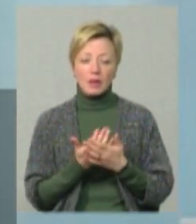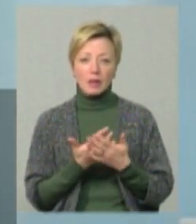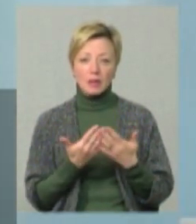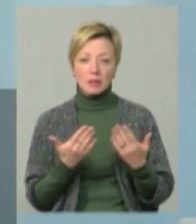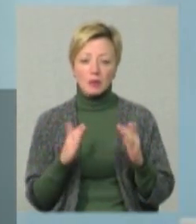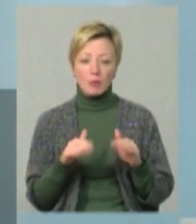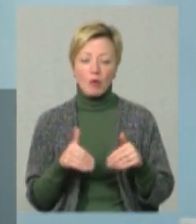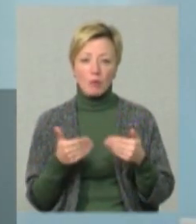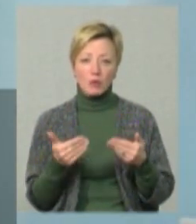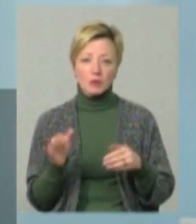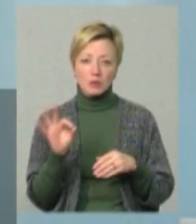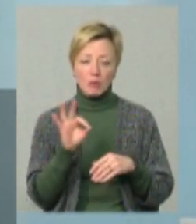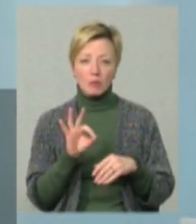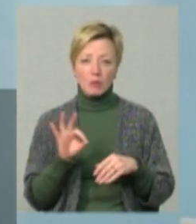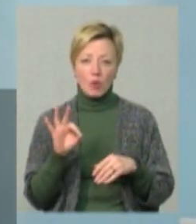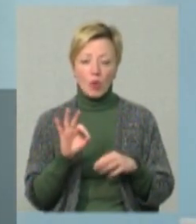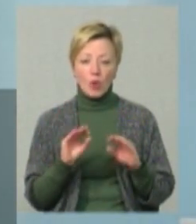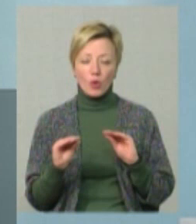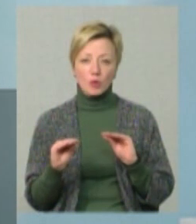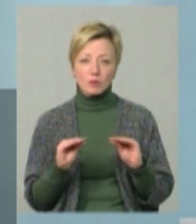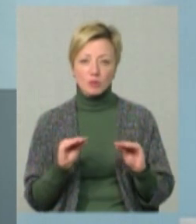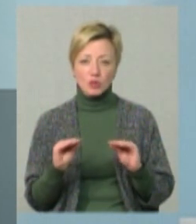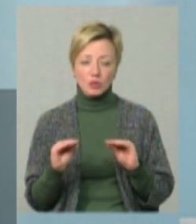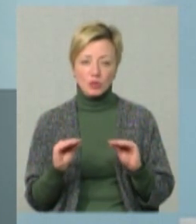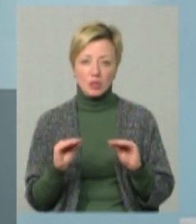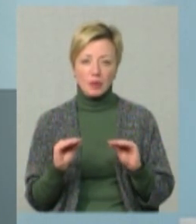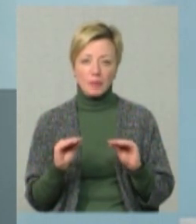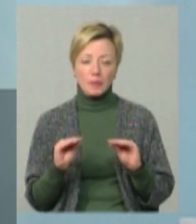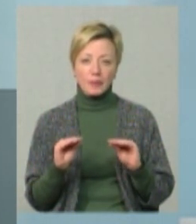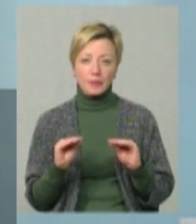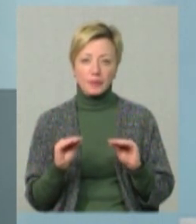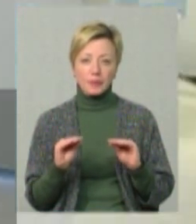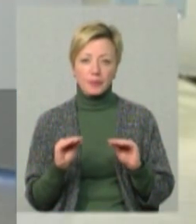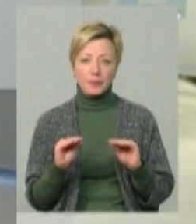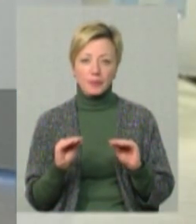різні пропозиції щодо розміщення, вибачте,